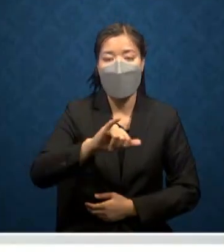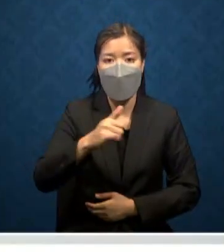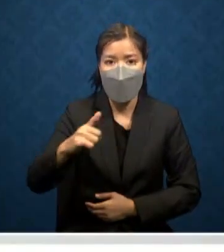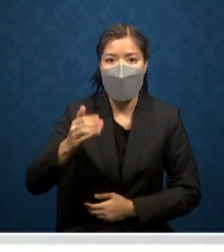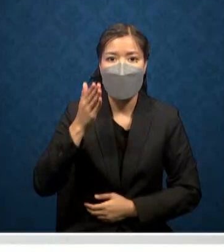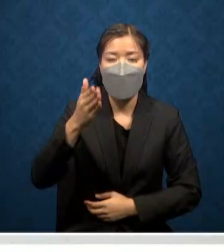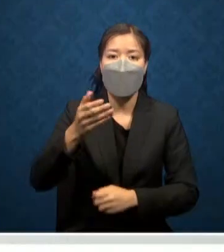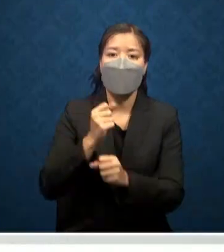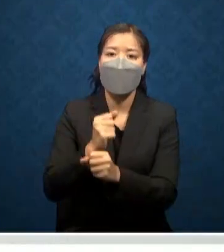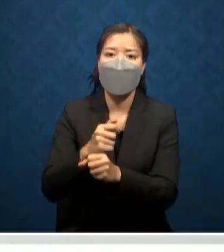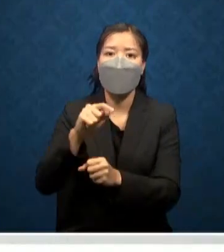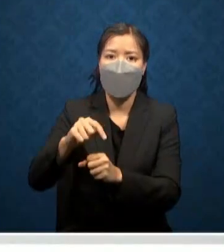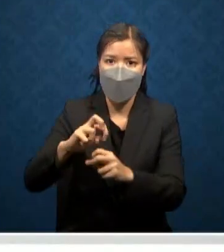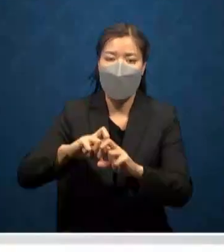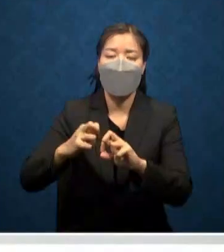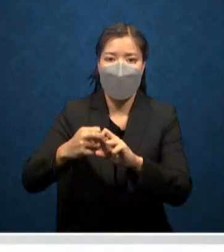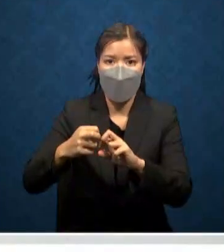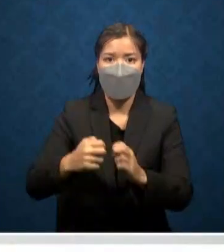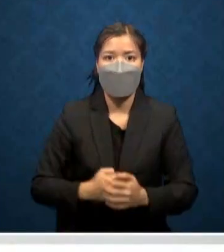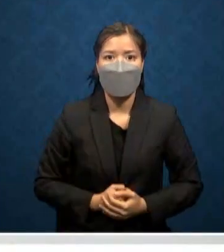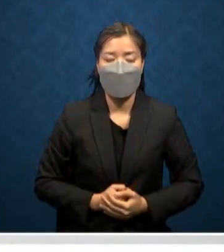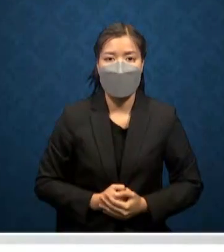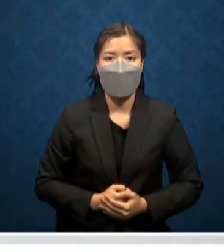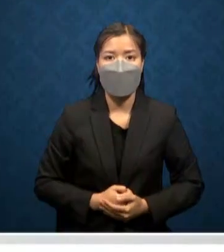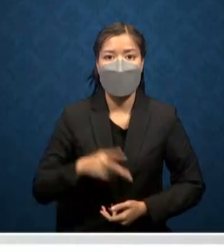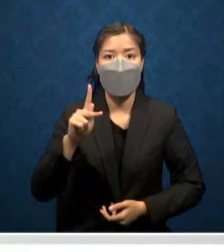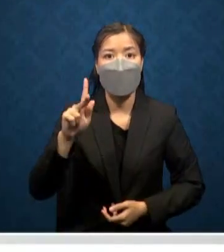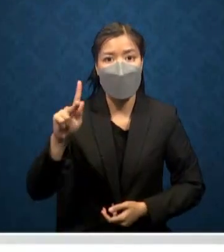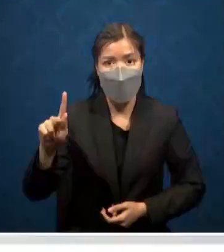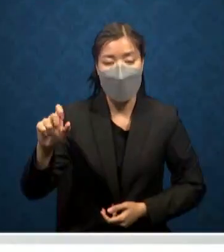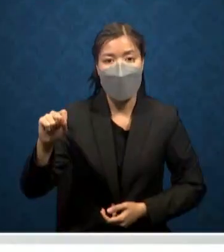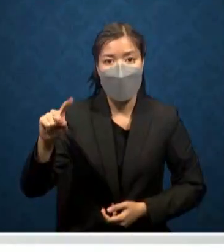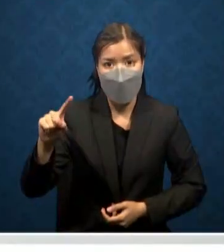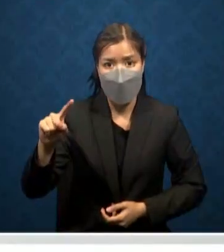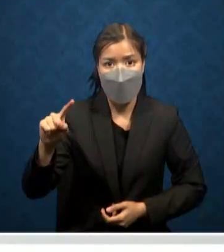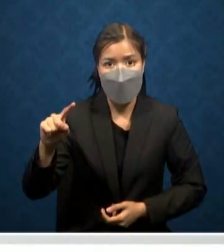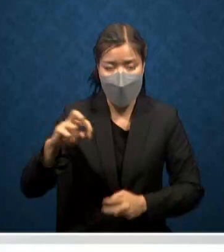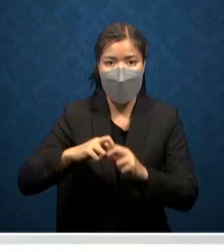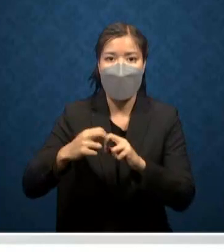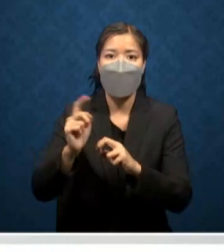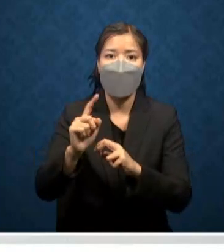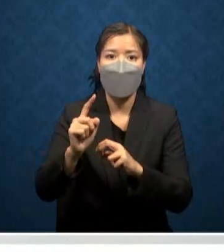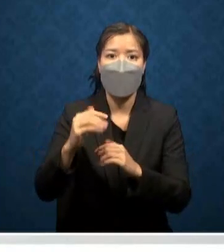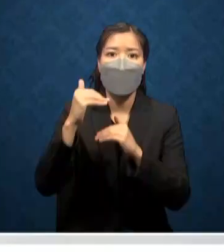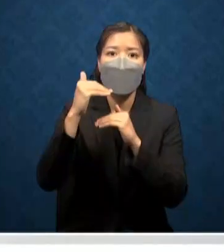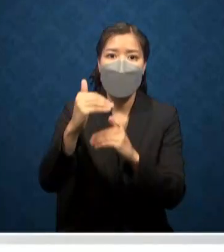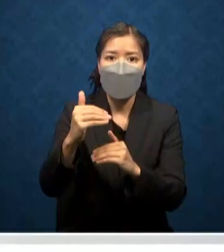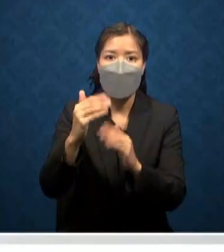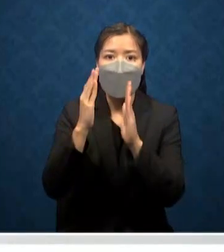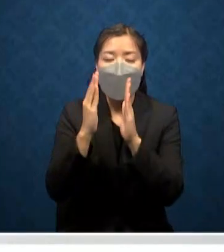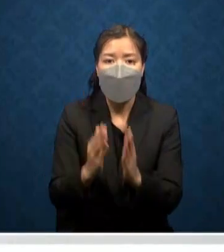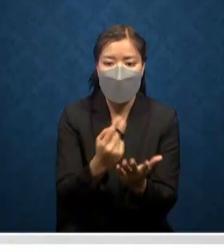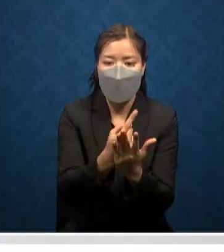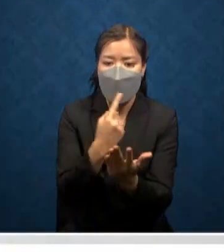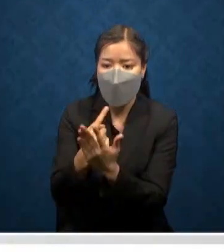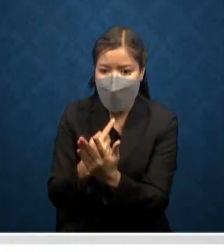ในทางปฏิบัติของ 2กพศ.ในการที่จะกำหนดจำนวนของผู้แทนที่